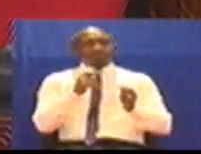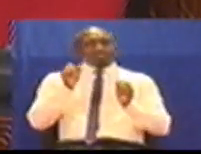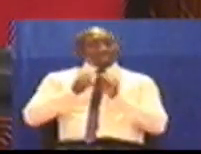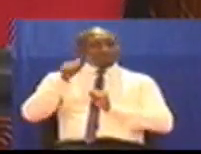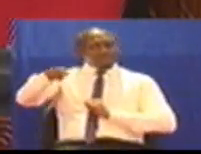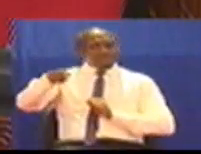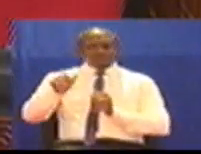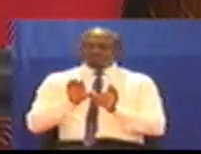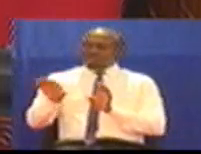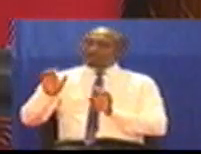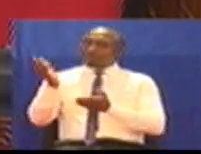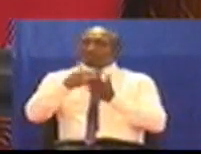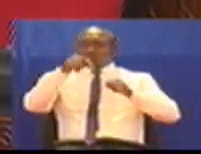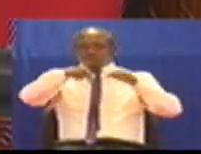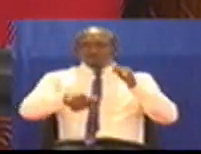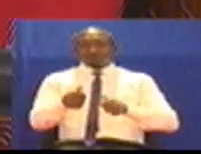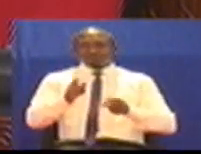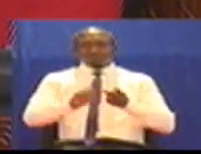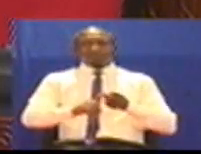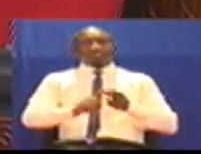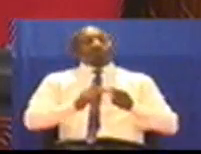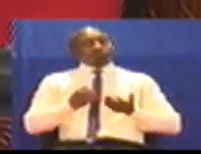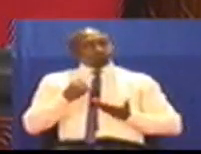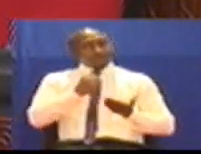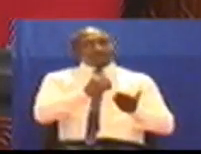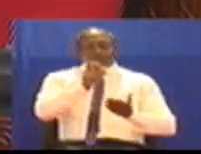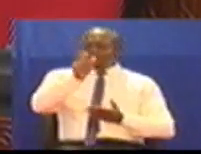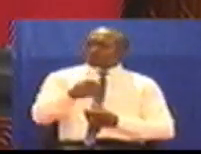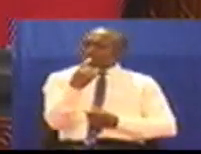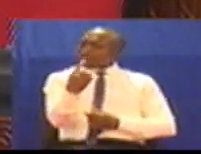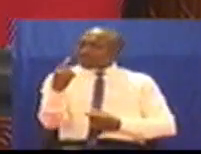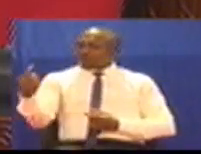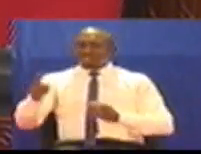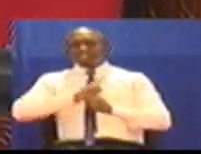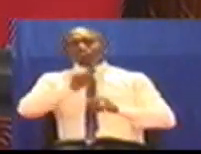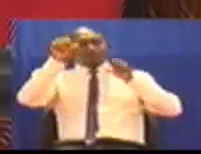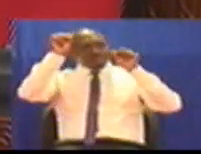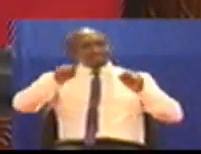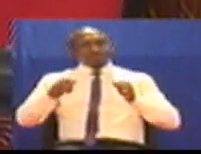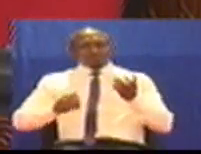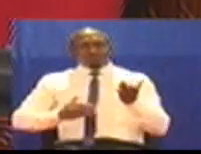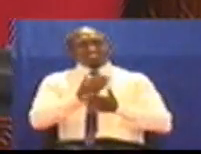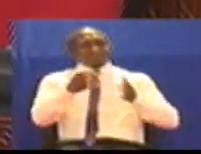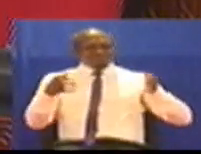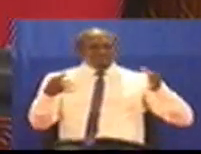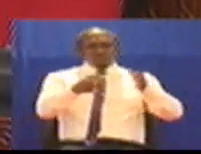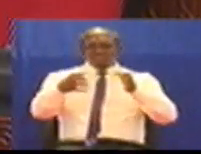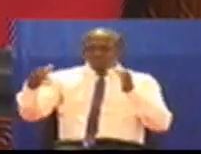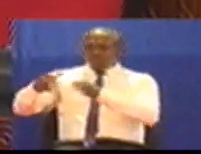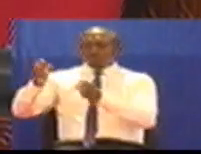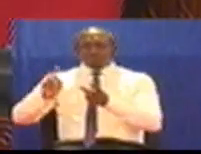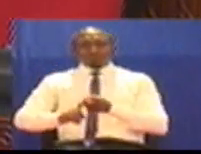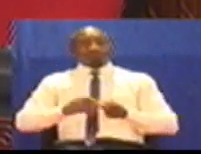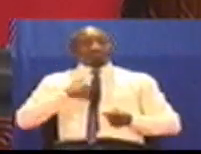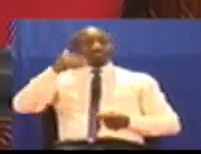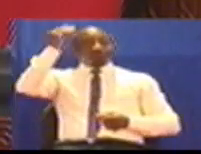hili mahususi kwa upande wa walemavu. Ikiwezekana wakopeshwe hata mlemavu moja moja, sio lazima wakopeshwe kupitia vikundi. Na